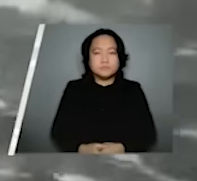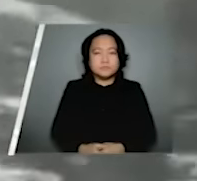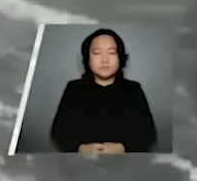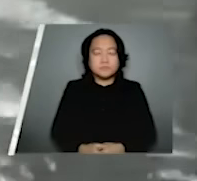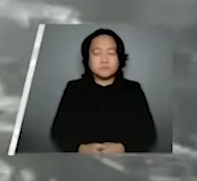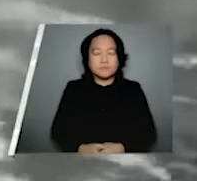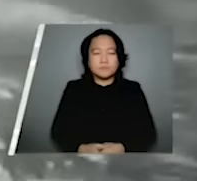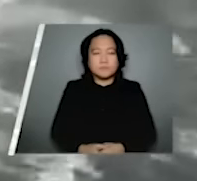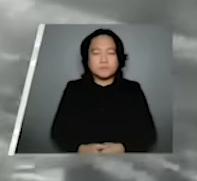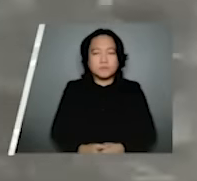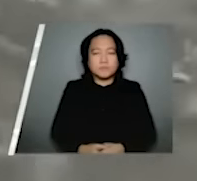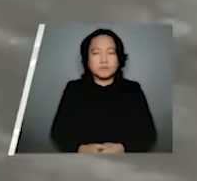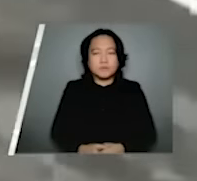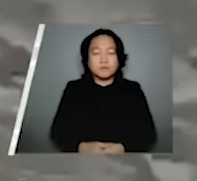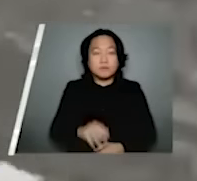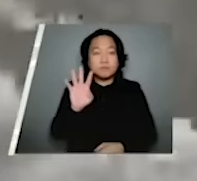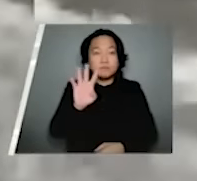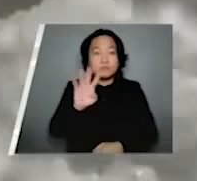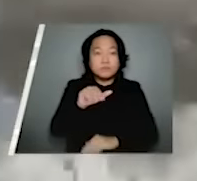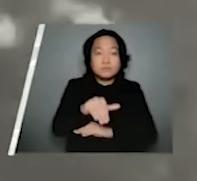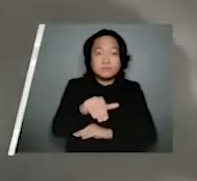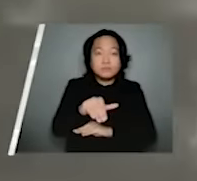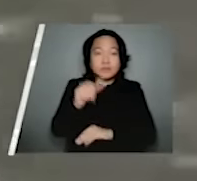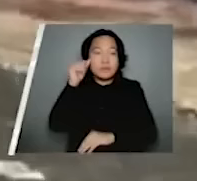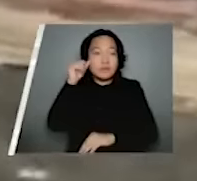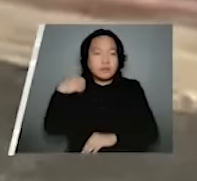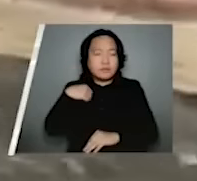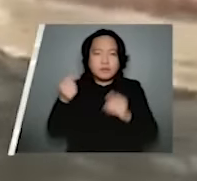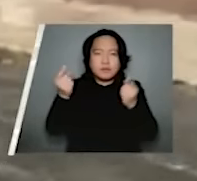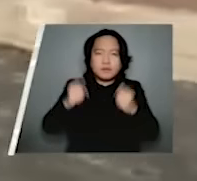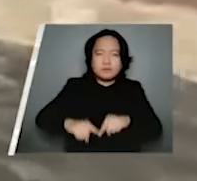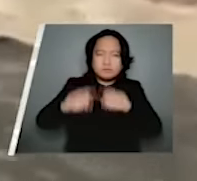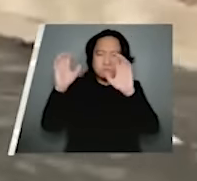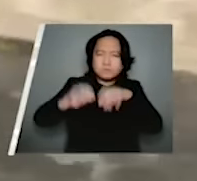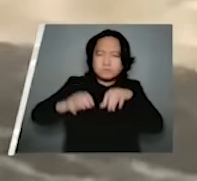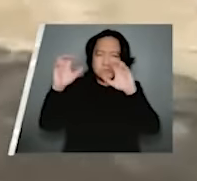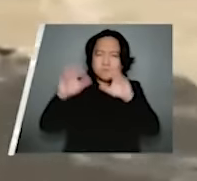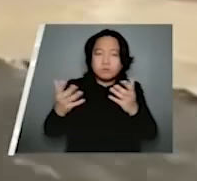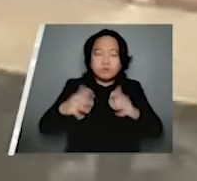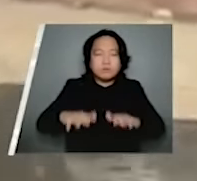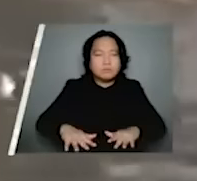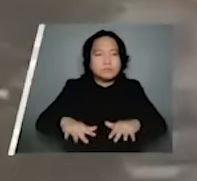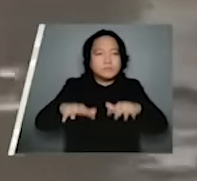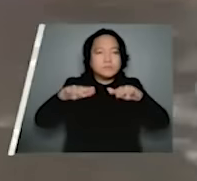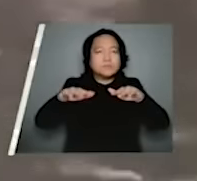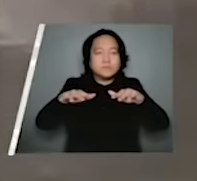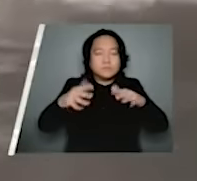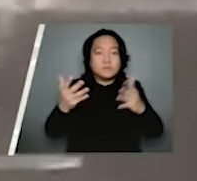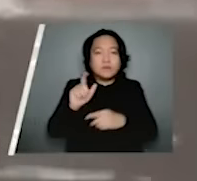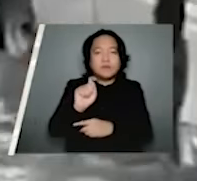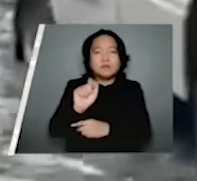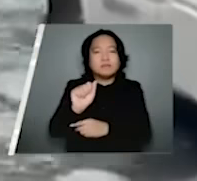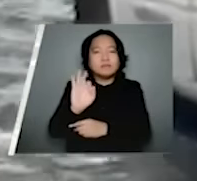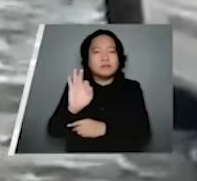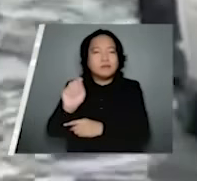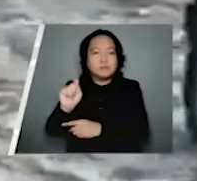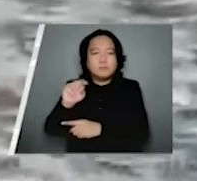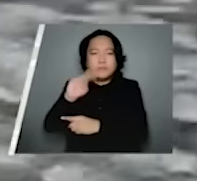Bandang alas 4 ng hapon nang bumuhos ang ulan at bumaha sa Taft Avenue sa Maynila kanina. Pumupa rin ang